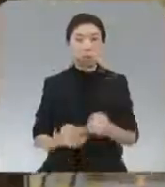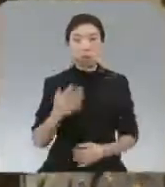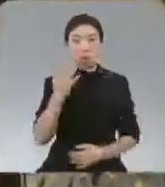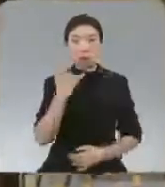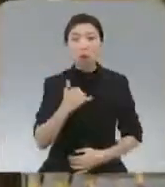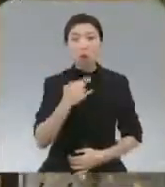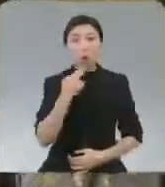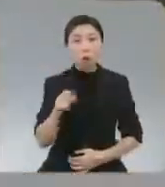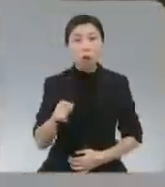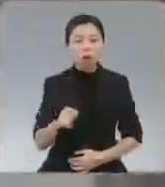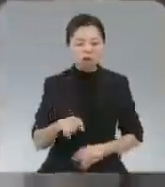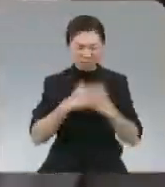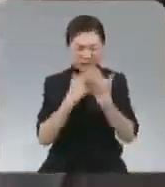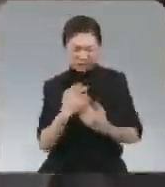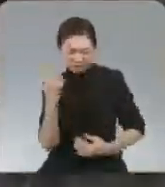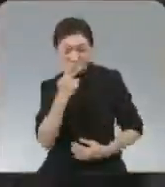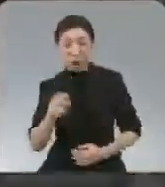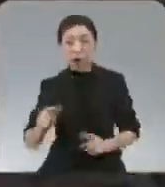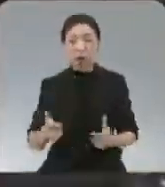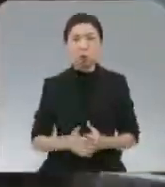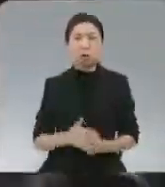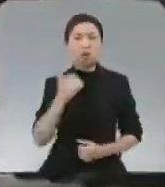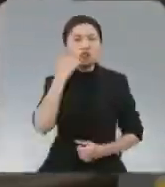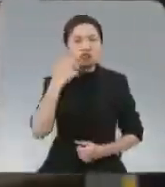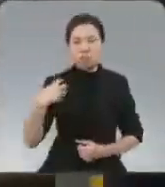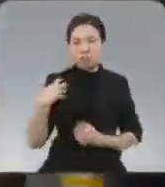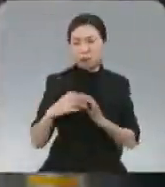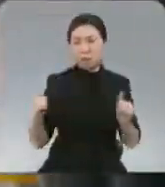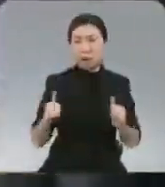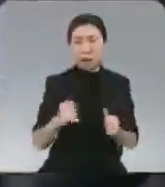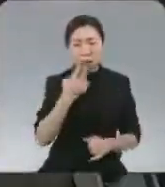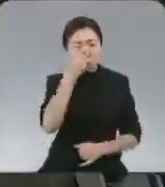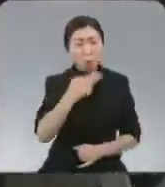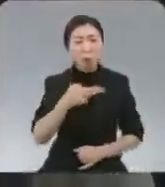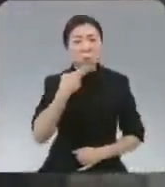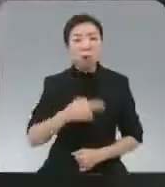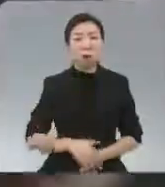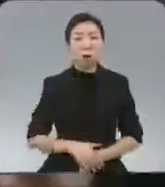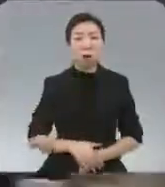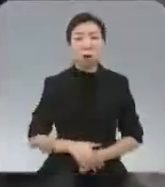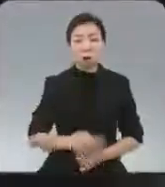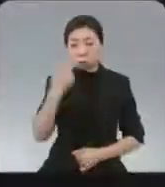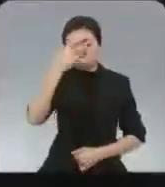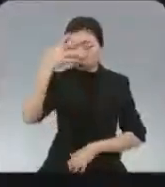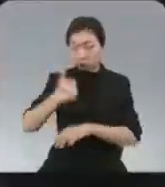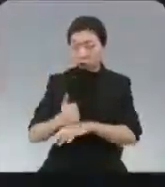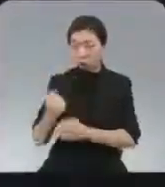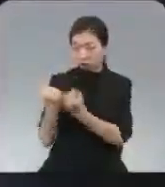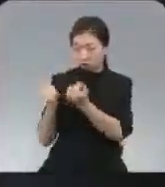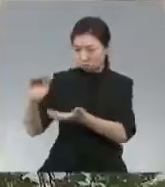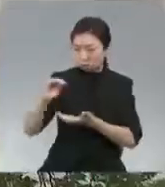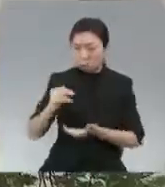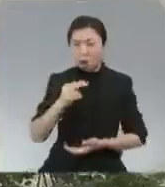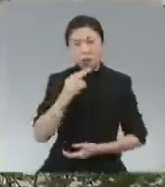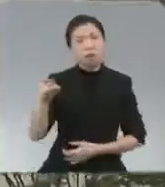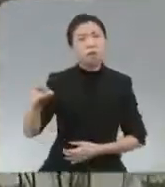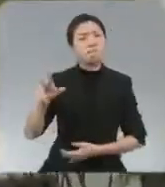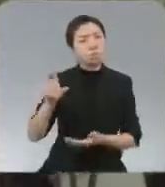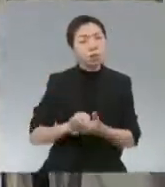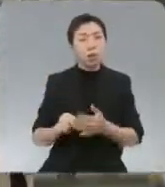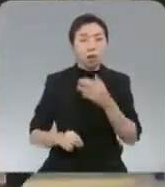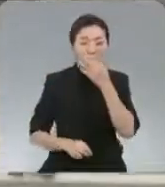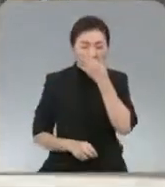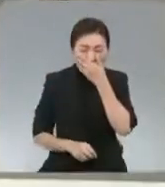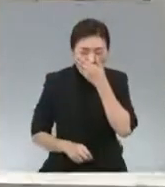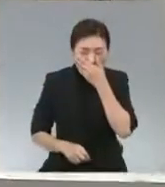chịu trách nhiệm mà không hề giải thích gì cho bên gia quyến các gia đình kêu gọi chính phủ tập trung vào việc làm sáng tỏ nguyên nhân dẫn đến thảm họa thay